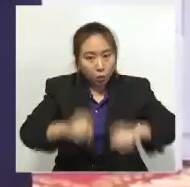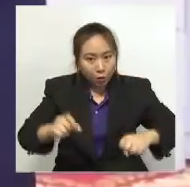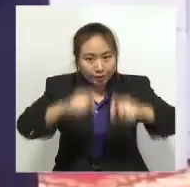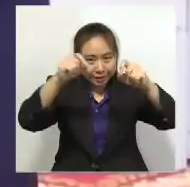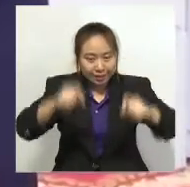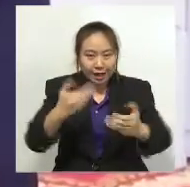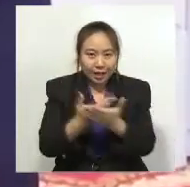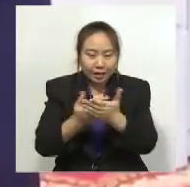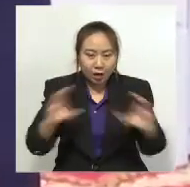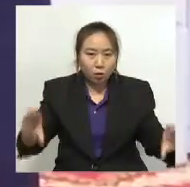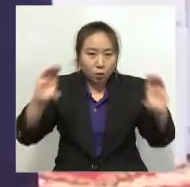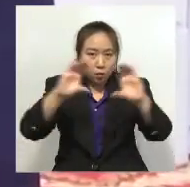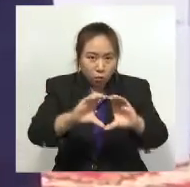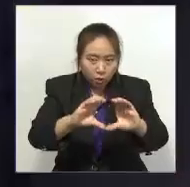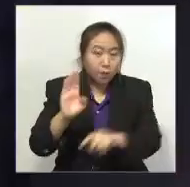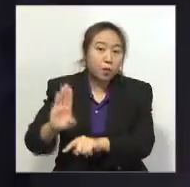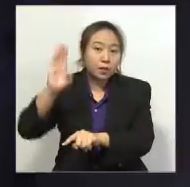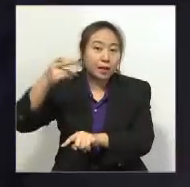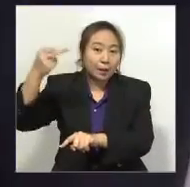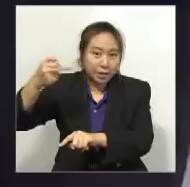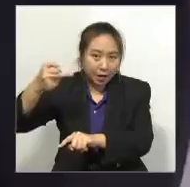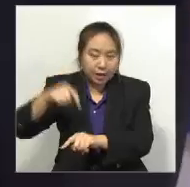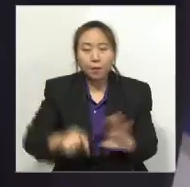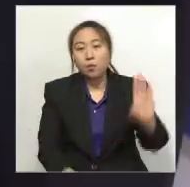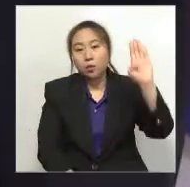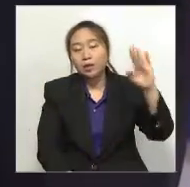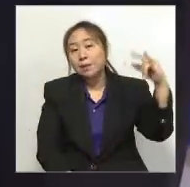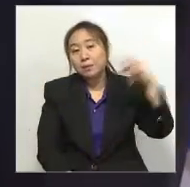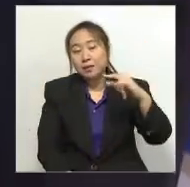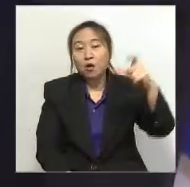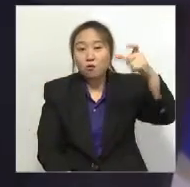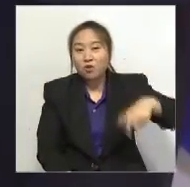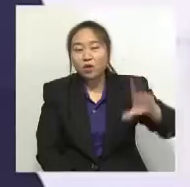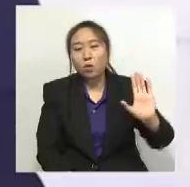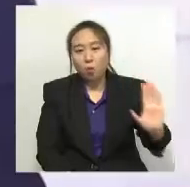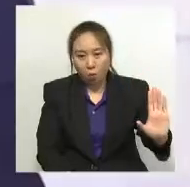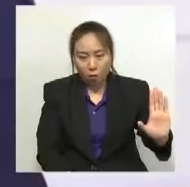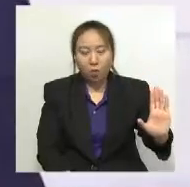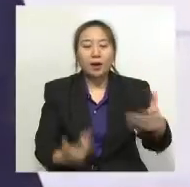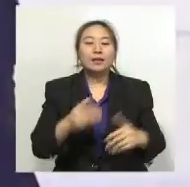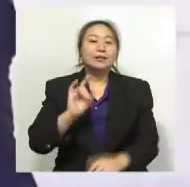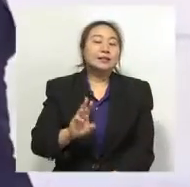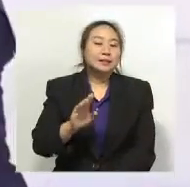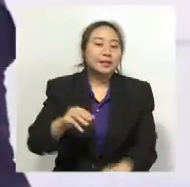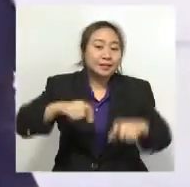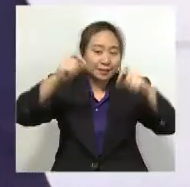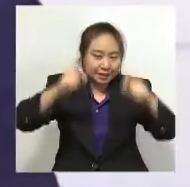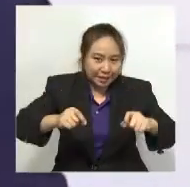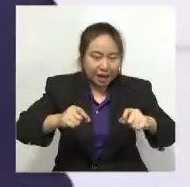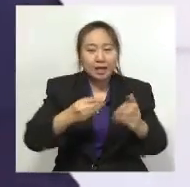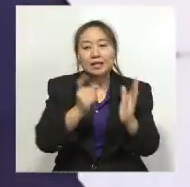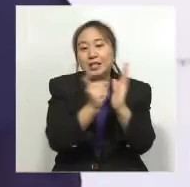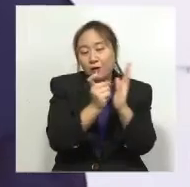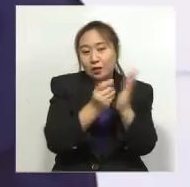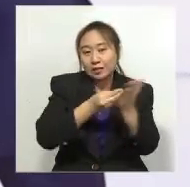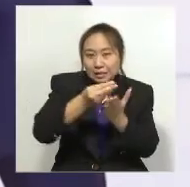าร่วมทุนระหว่างบริษัทการบินไทยจำกัดมหาชนกับบริษัท Airbus Commercial Aircraftและสัญญาซื้อขายดาวเทียม TOS 2น